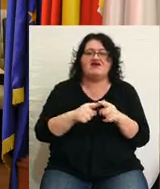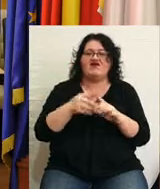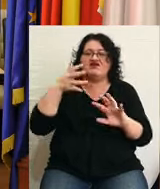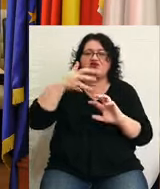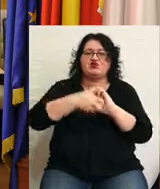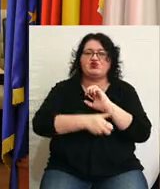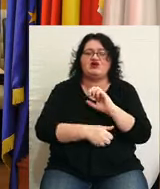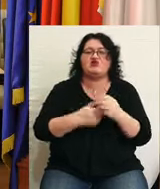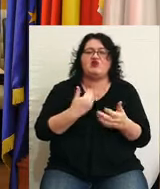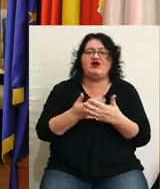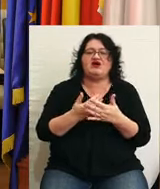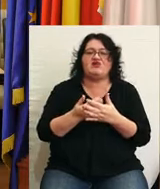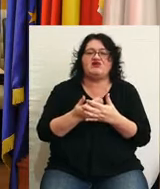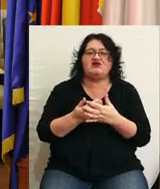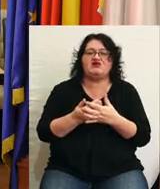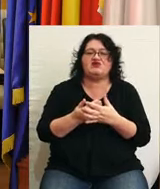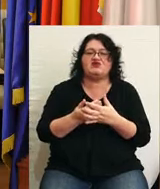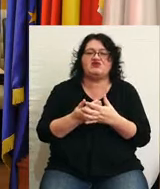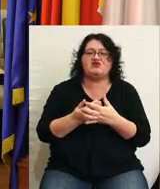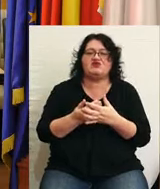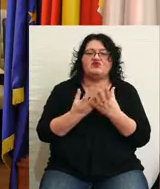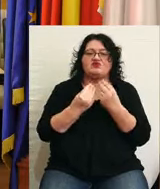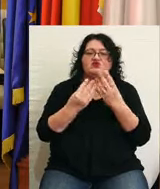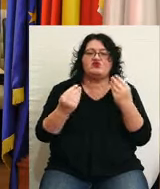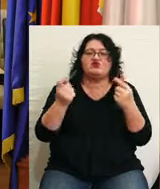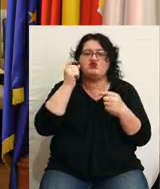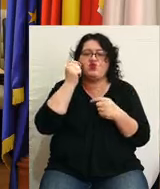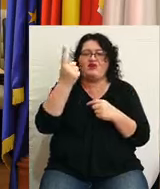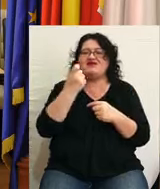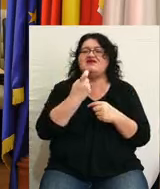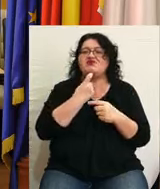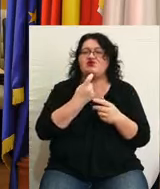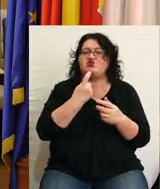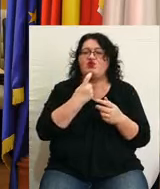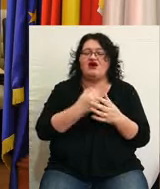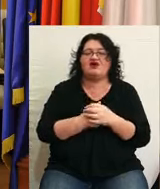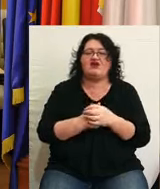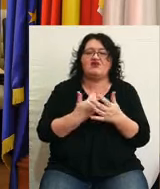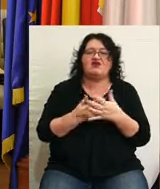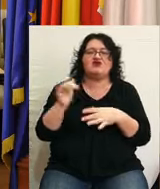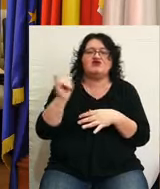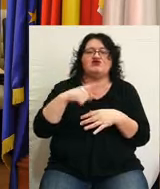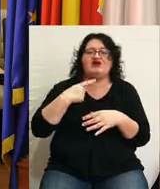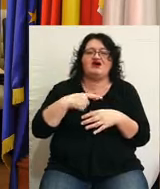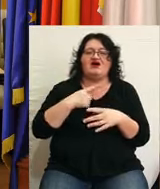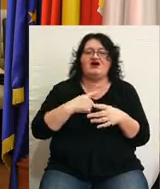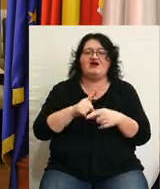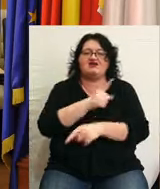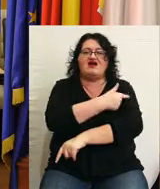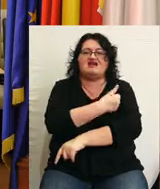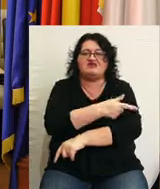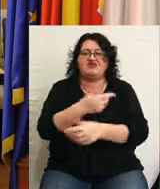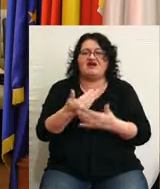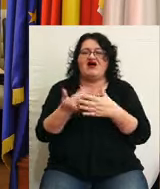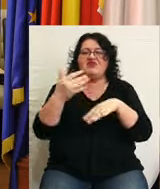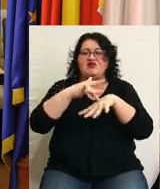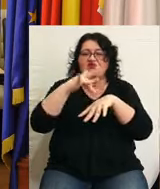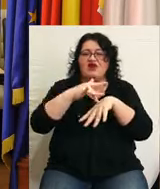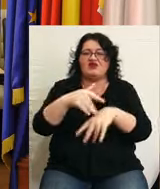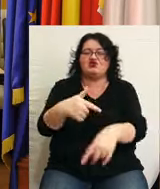devastătoare pentru mulți timișoreni, pentru cei care suferă în spitale, pentru medicii